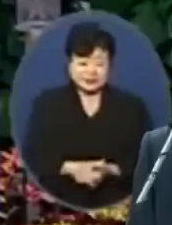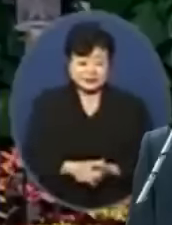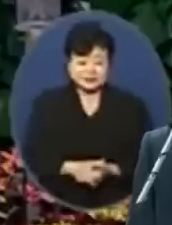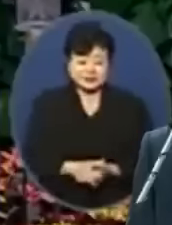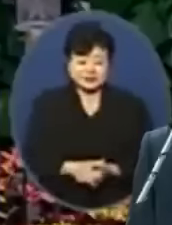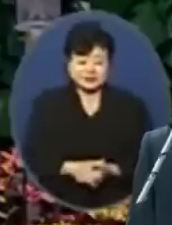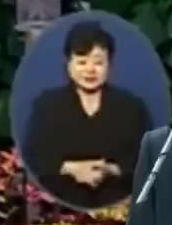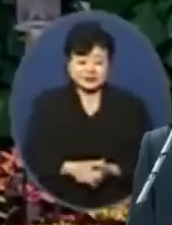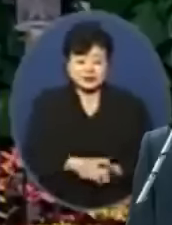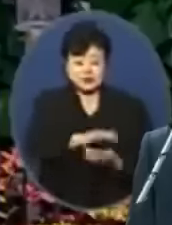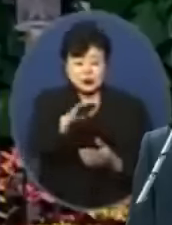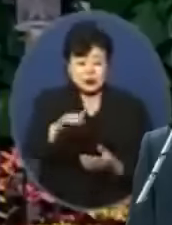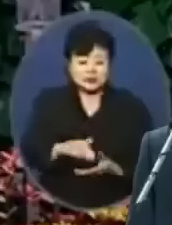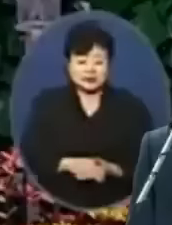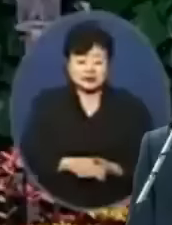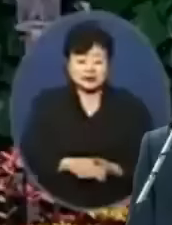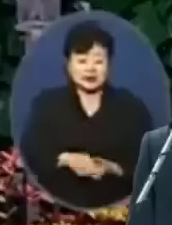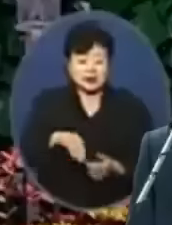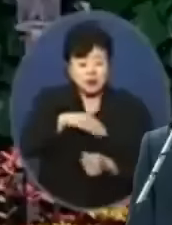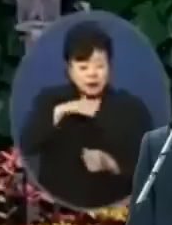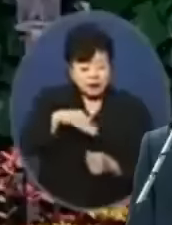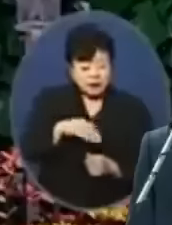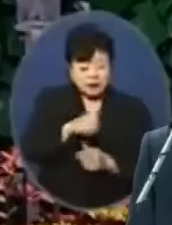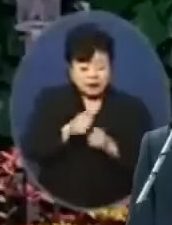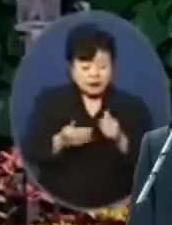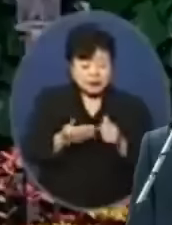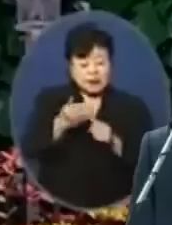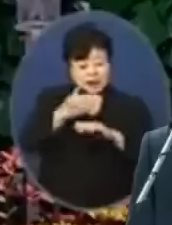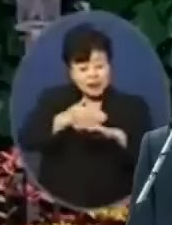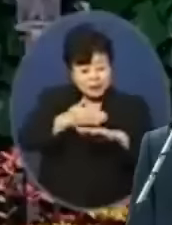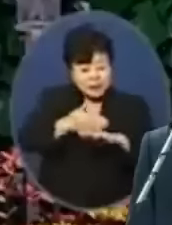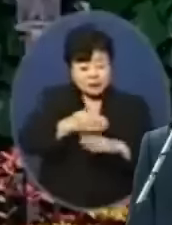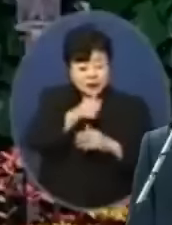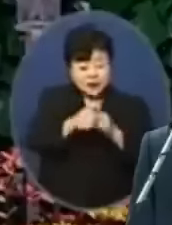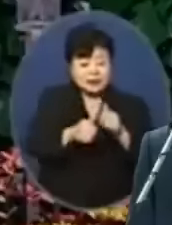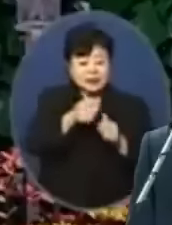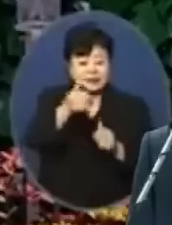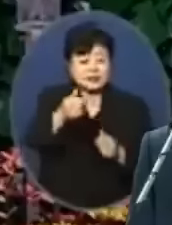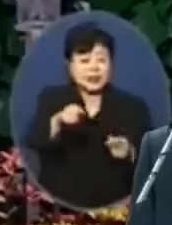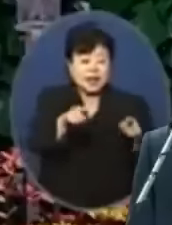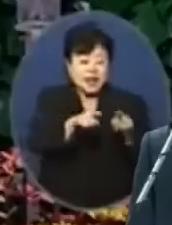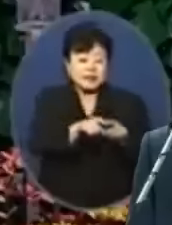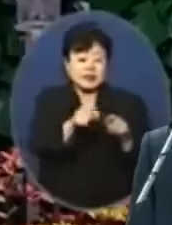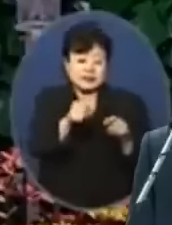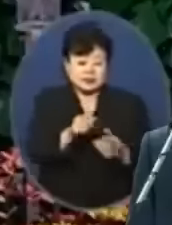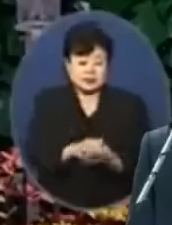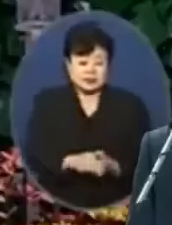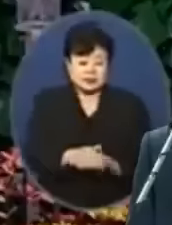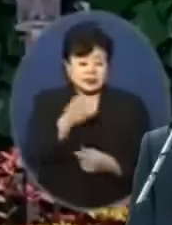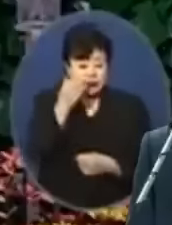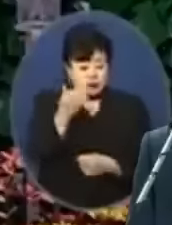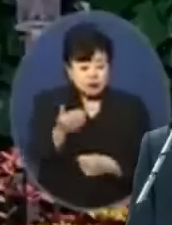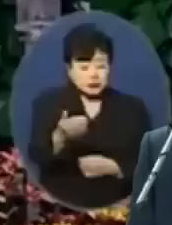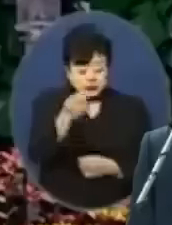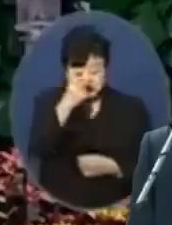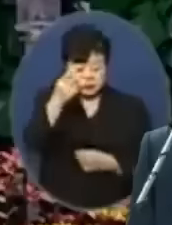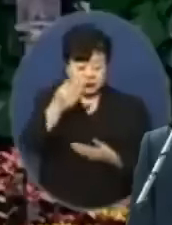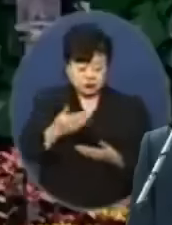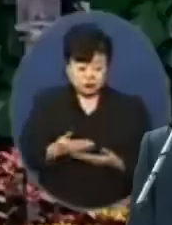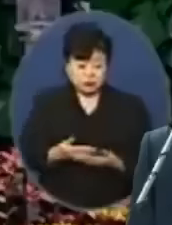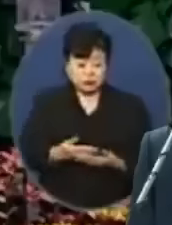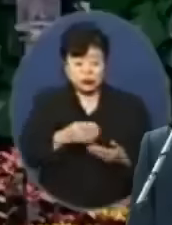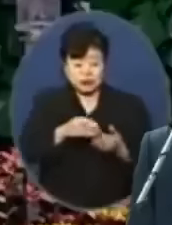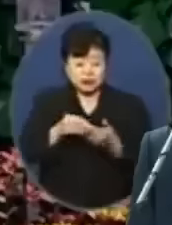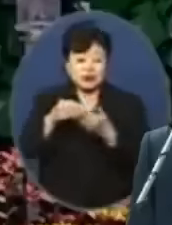것입니다. 우리가 어떤 환경에도 하나님께 감사하면 하나님이 같이 계셔서 여러분을 지켜주시고